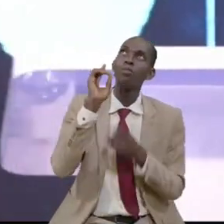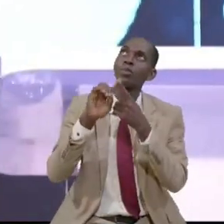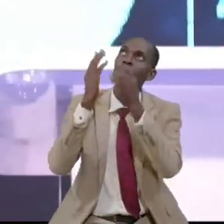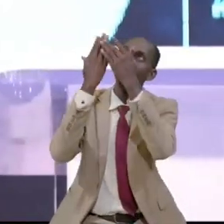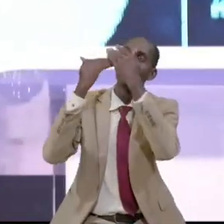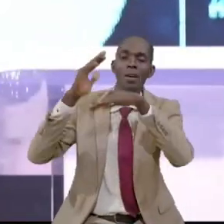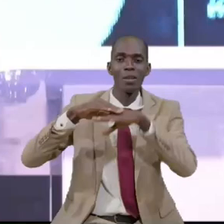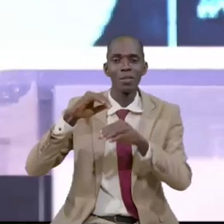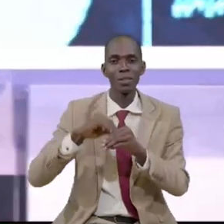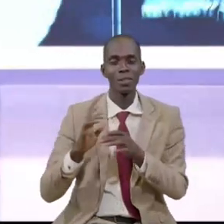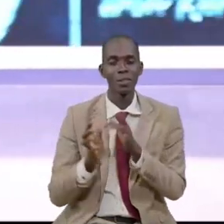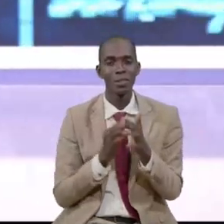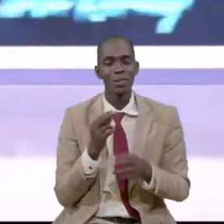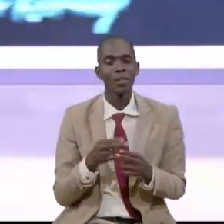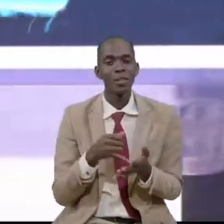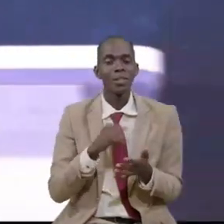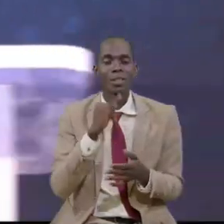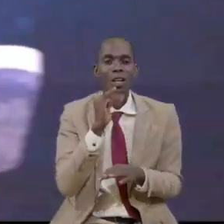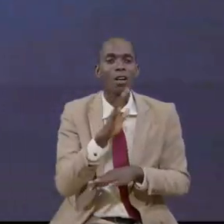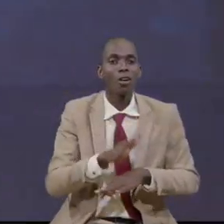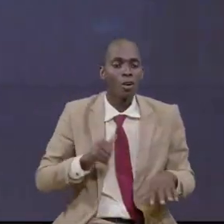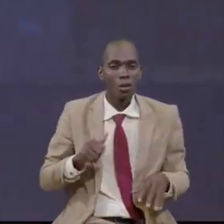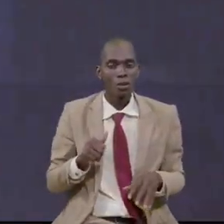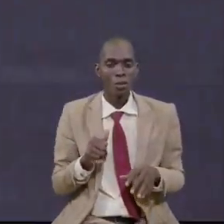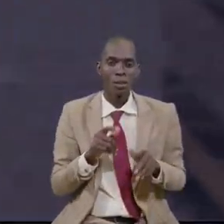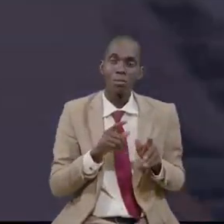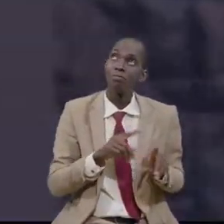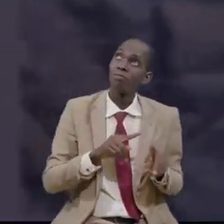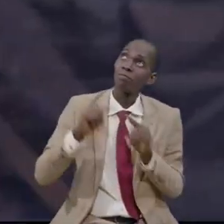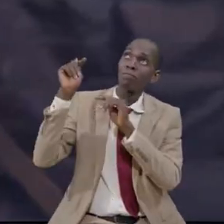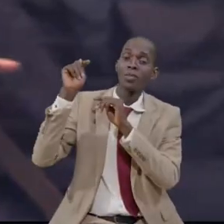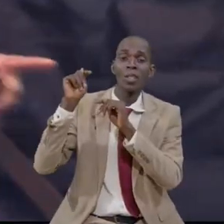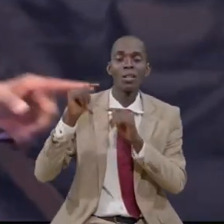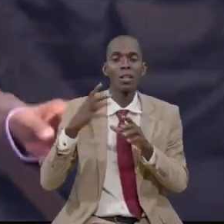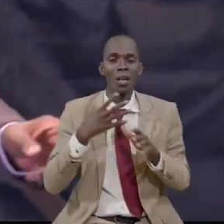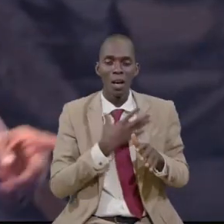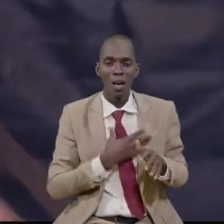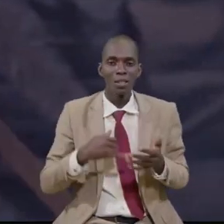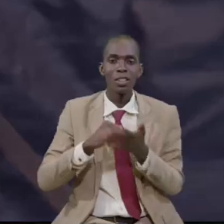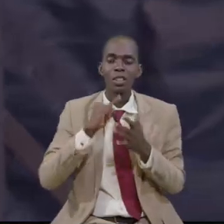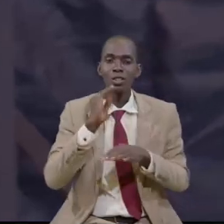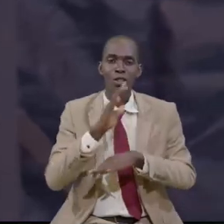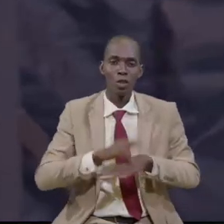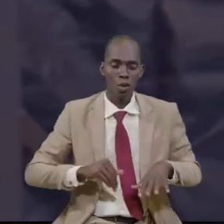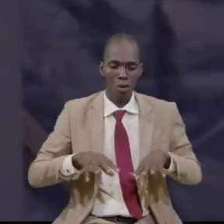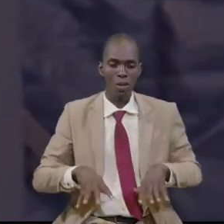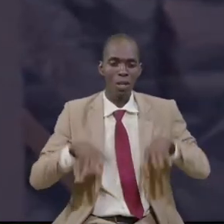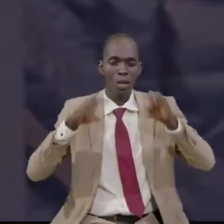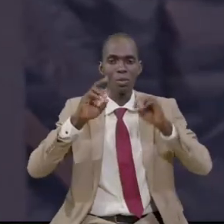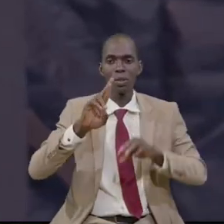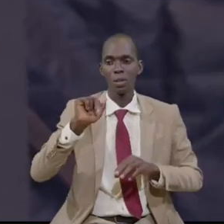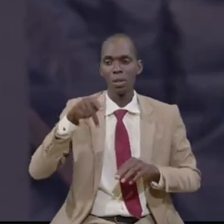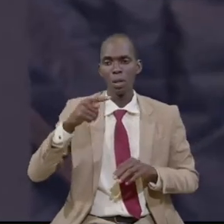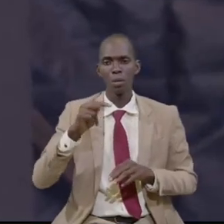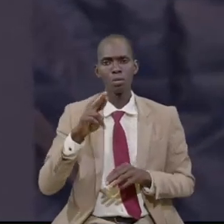C'est appelé le transport, c'est appelé l'enlèvement, mais quelque chose va arriver ce soir que